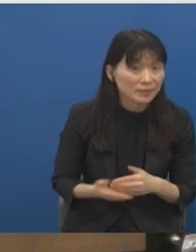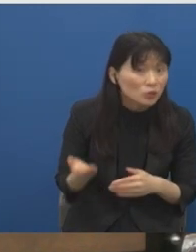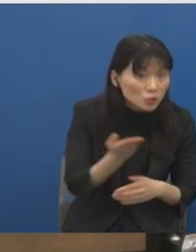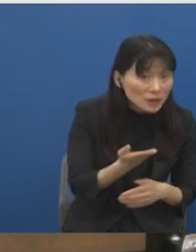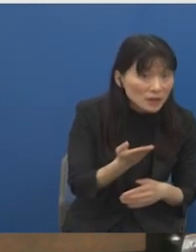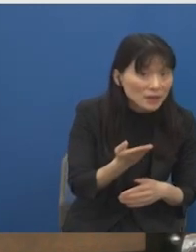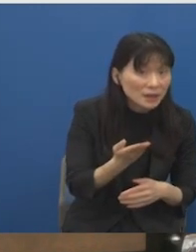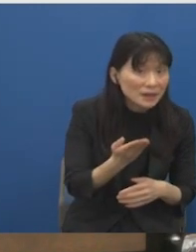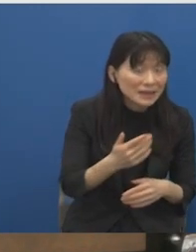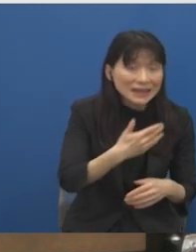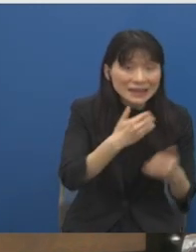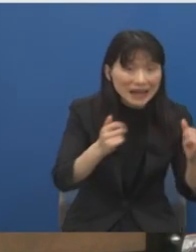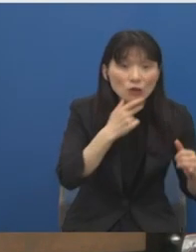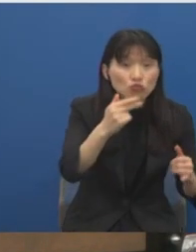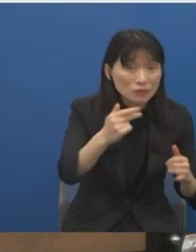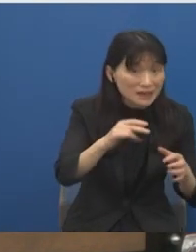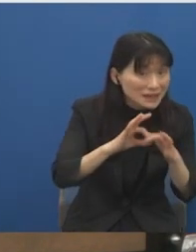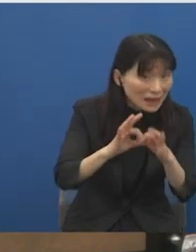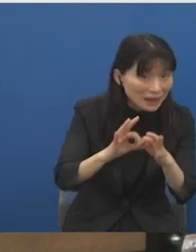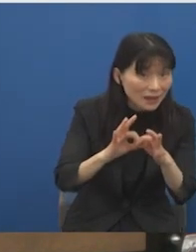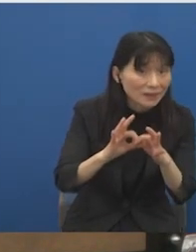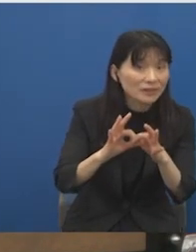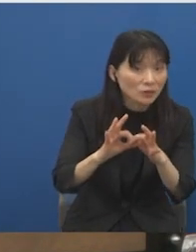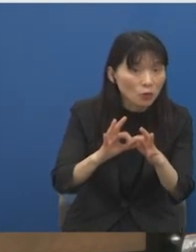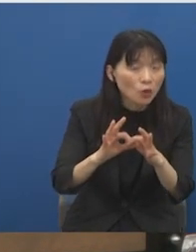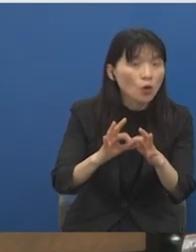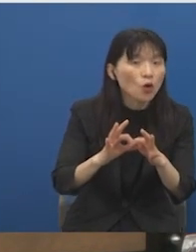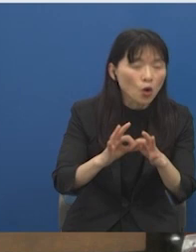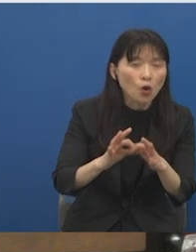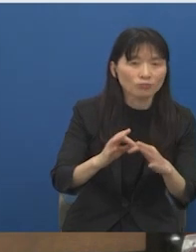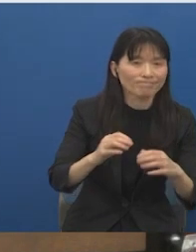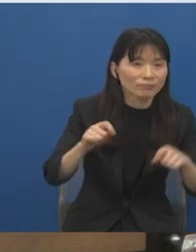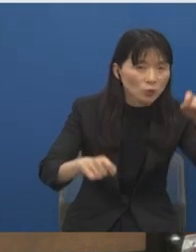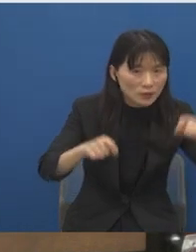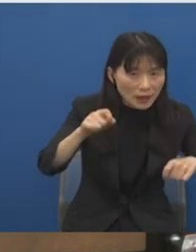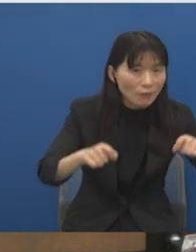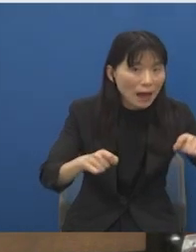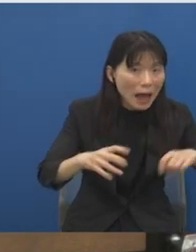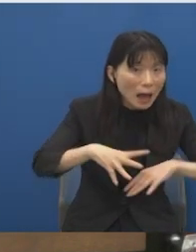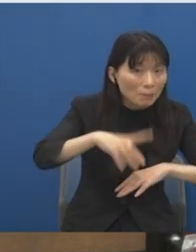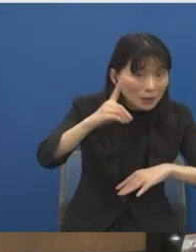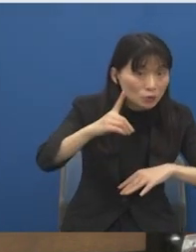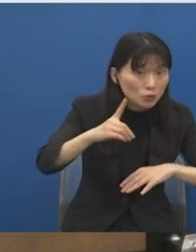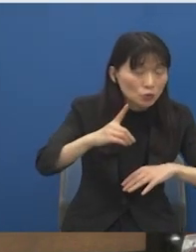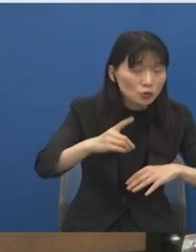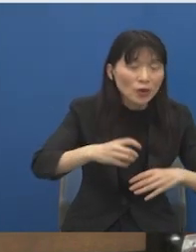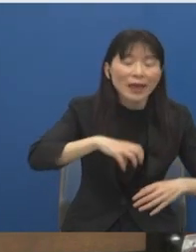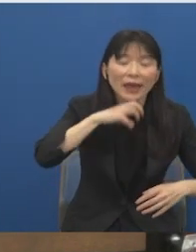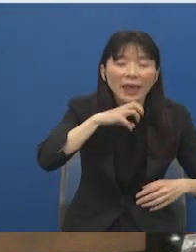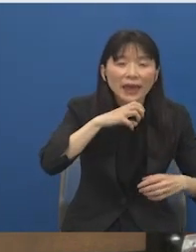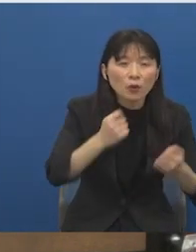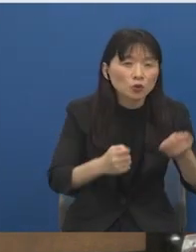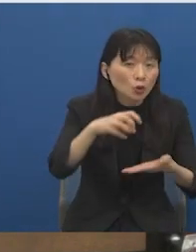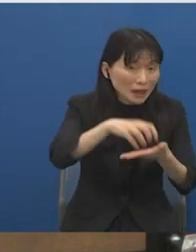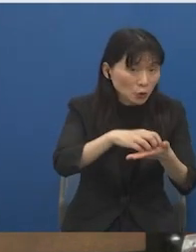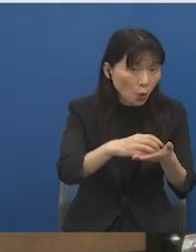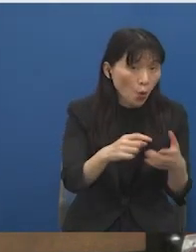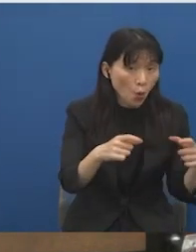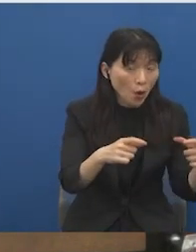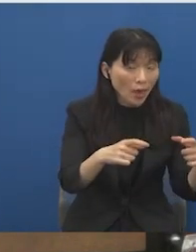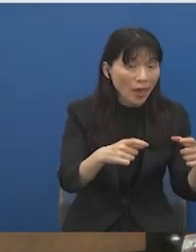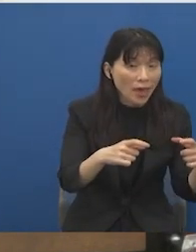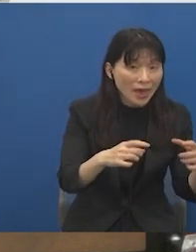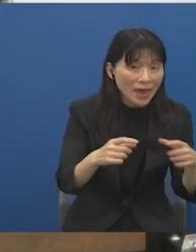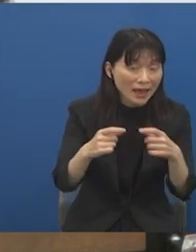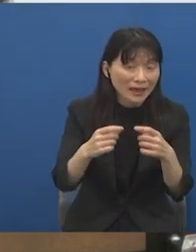社会福祉関連経費の過不足調整等についてであります。まず敬老乗車証、敬老バス回数券